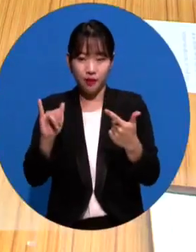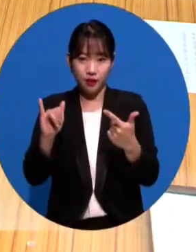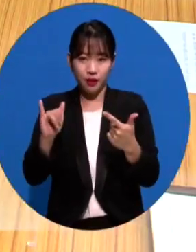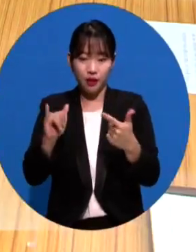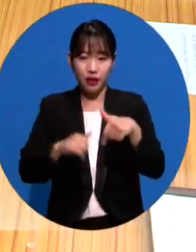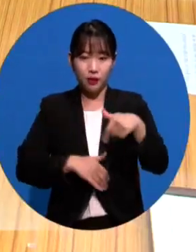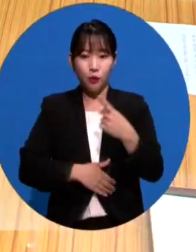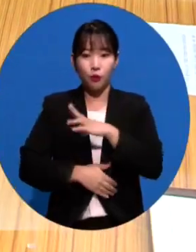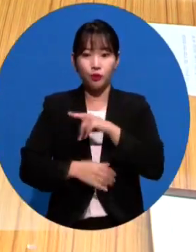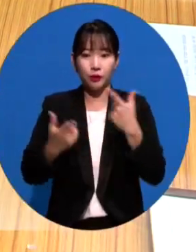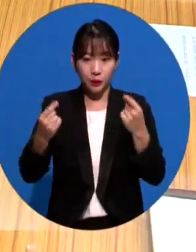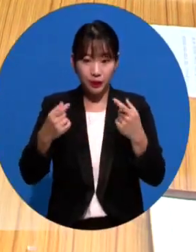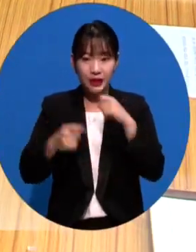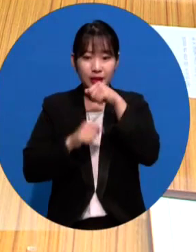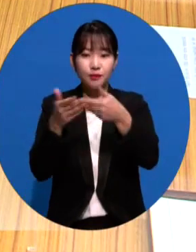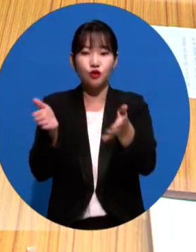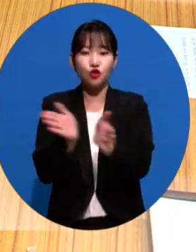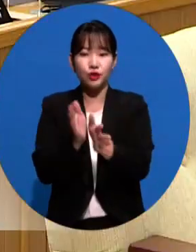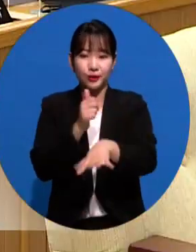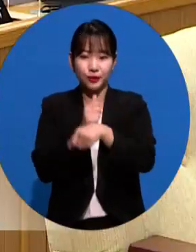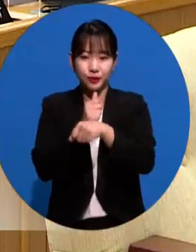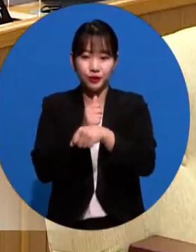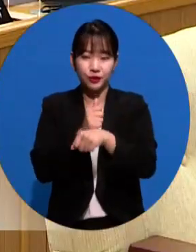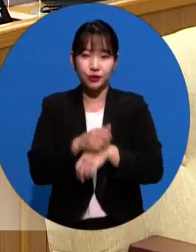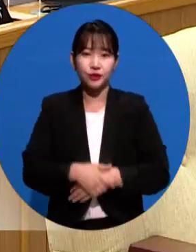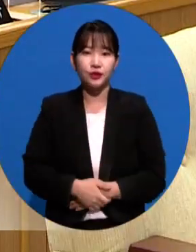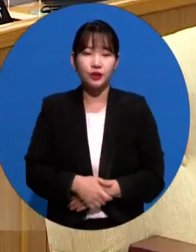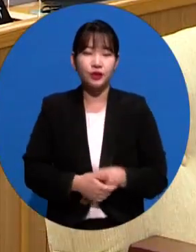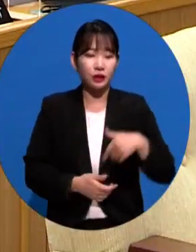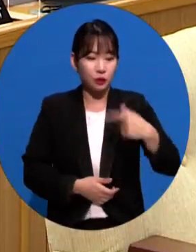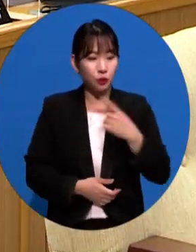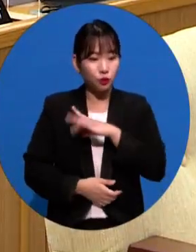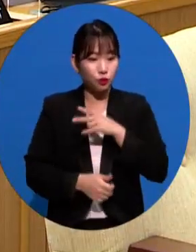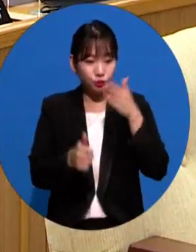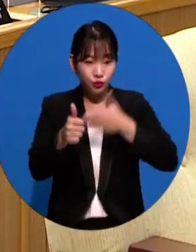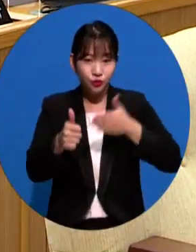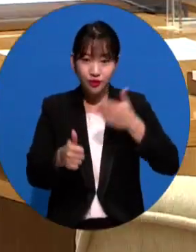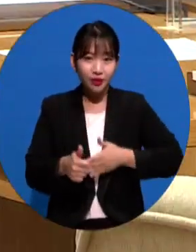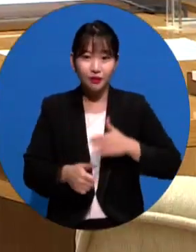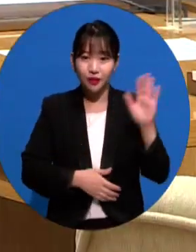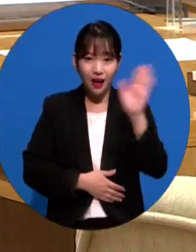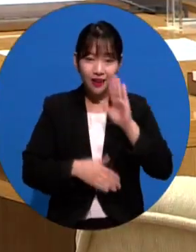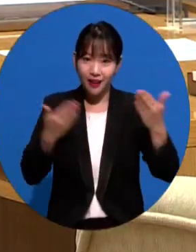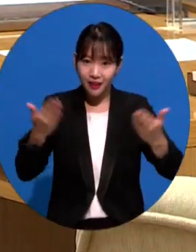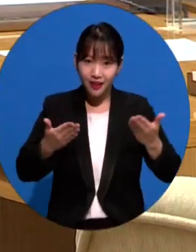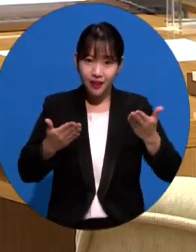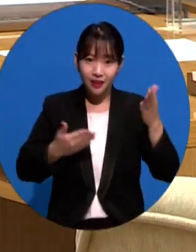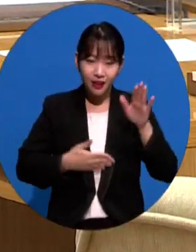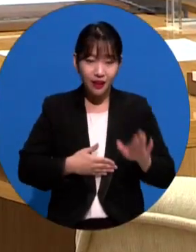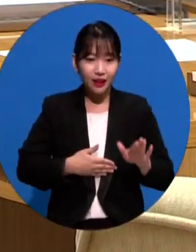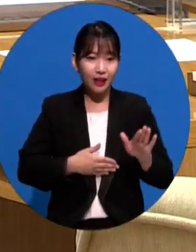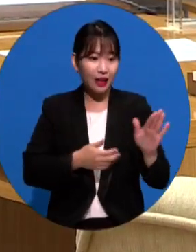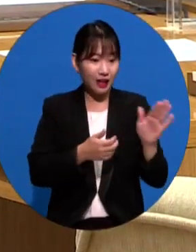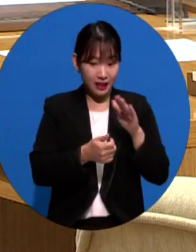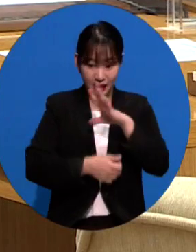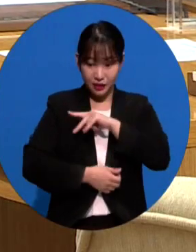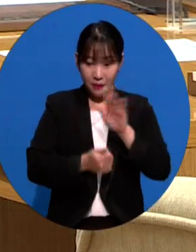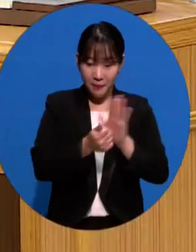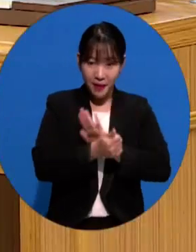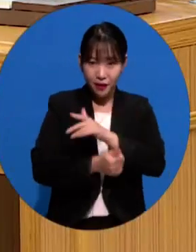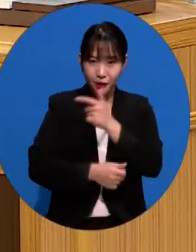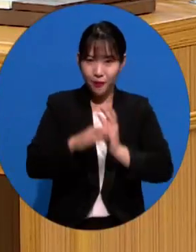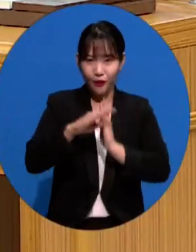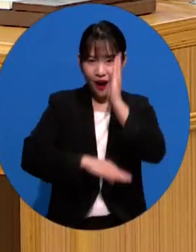고 의원과 같은 민주당 소속. 고 의원이 요청도 하지 않은 일에 동료 의원 배려가 지나치다는